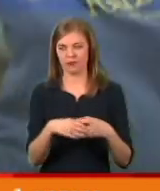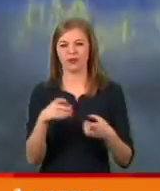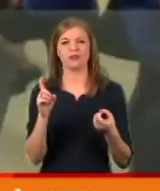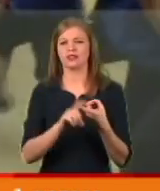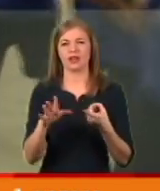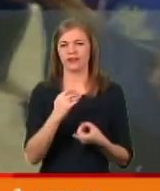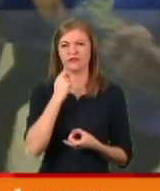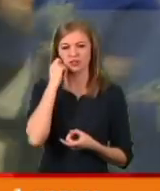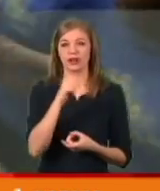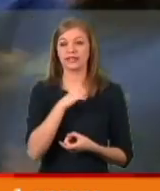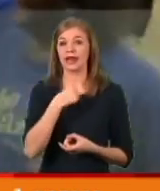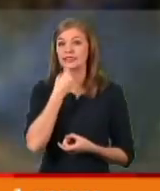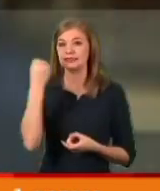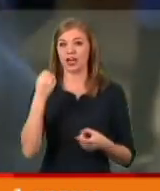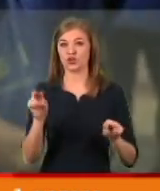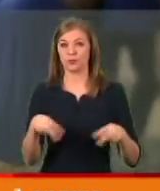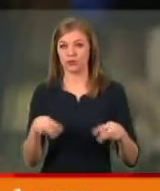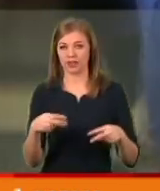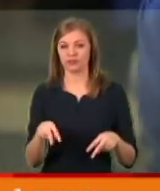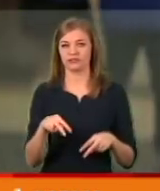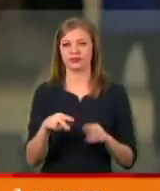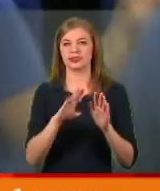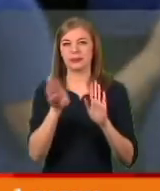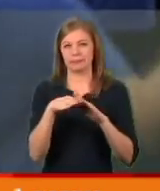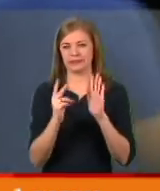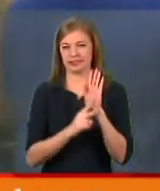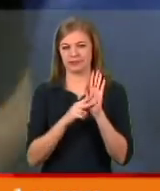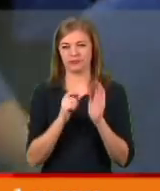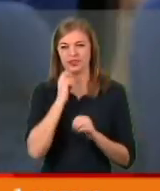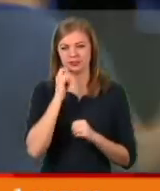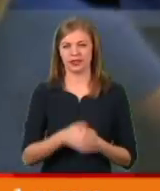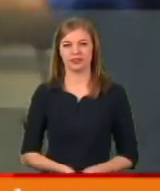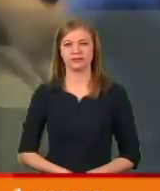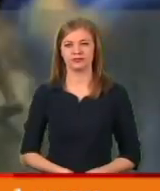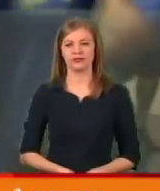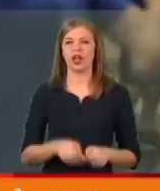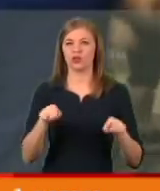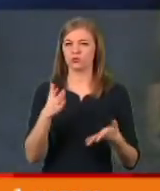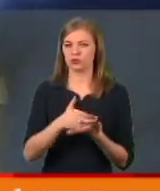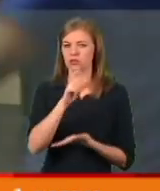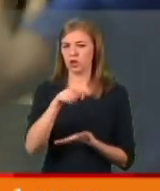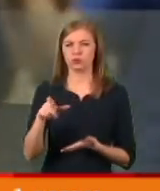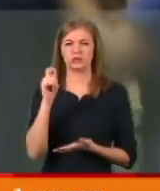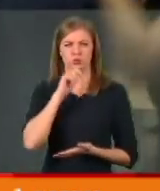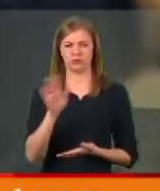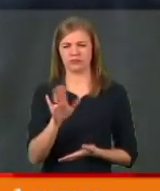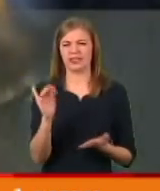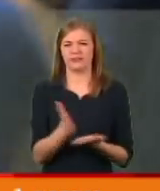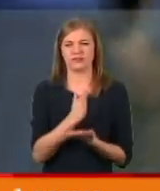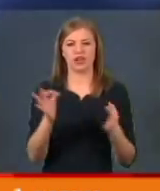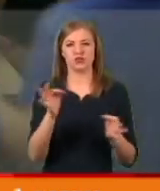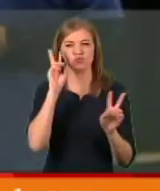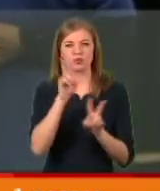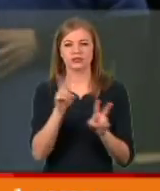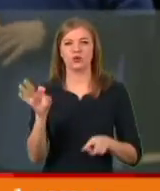від віку. Найстаршому танцюристові – під 70. Чи є тут люди, які не українці і взагалі нічого